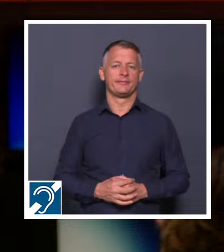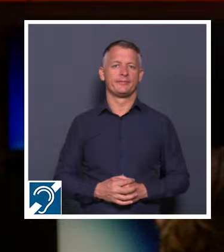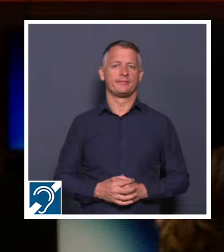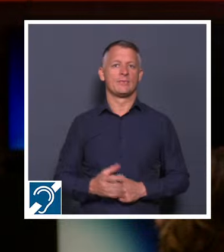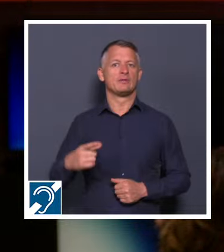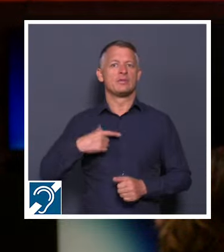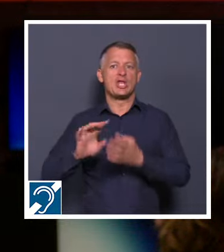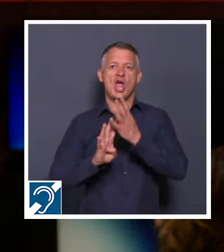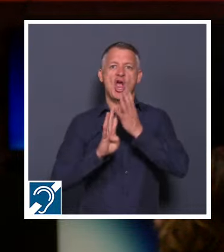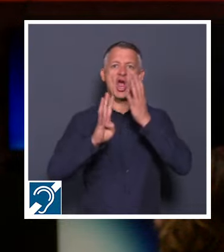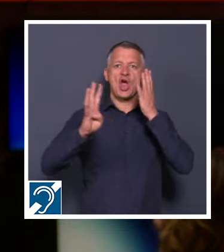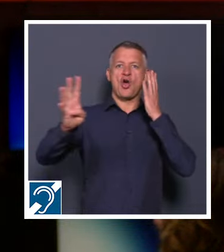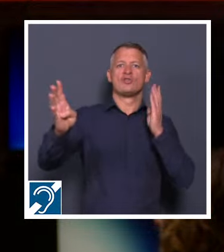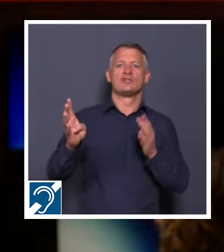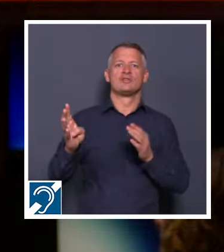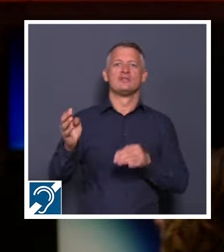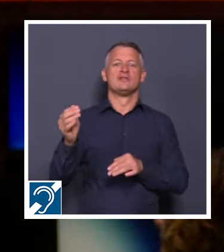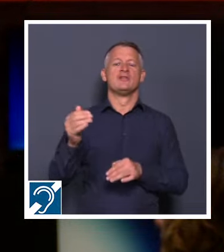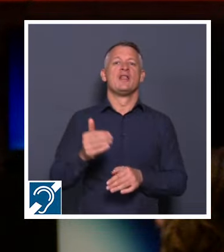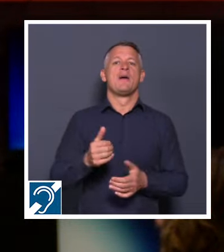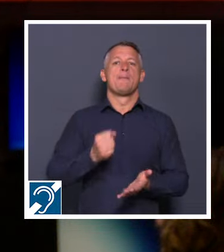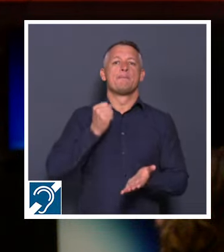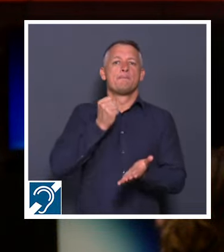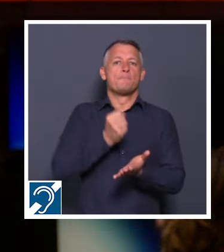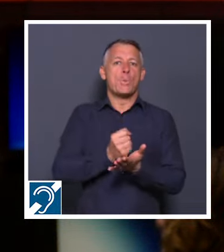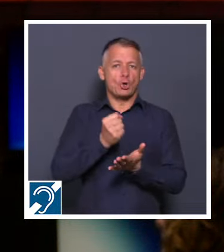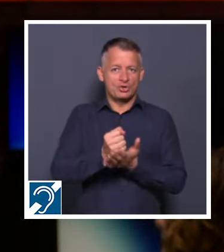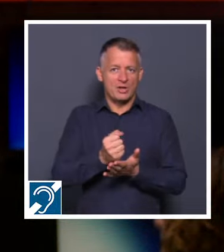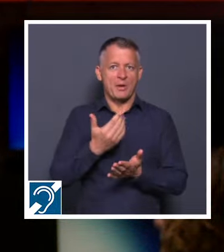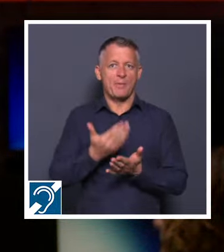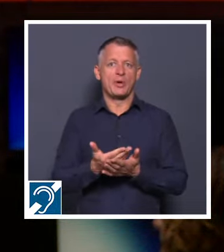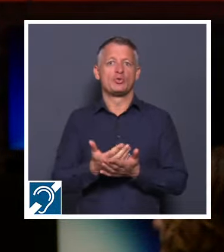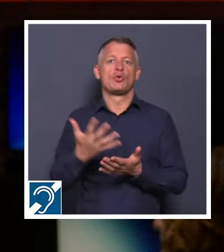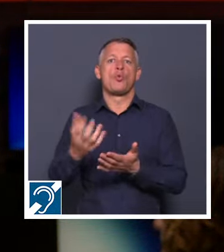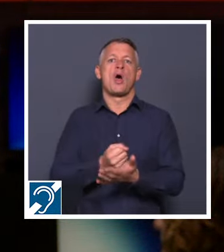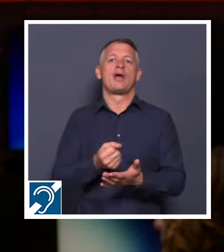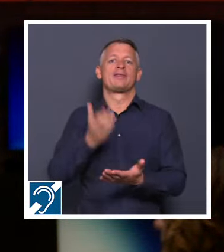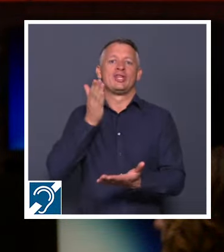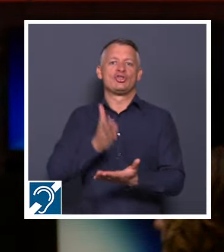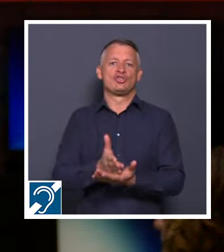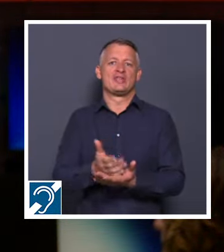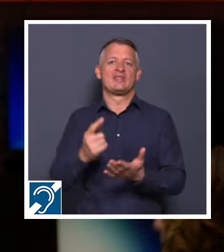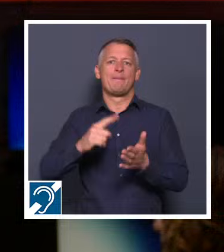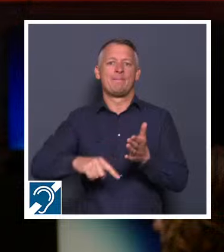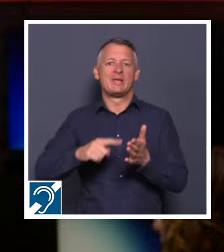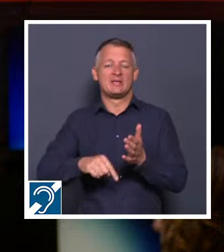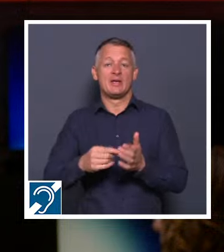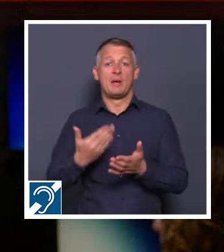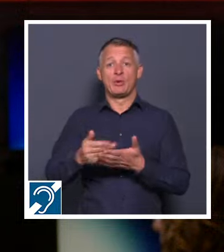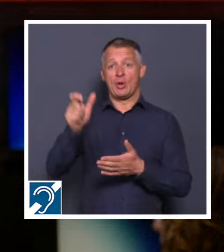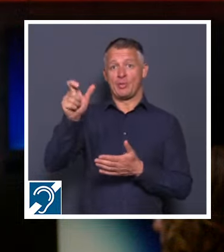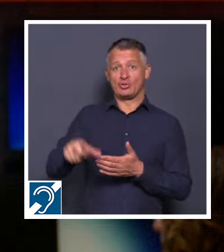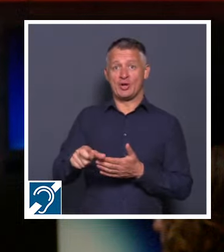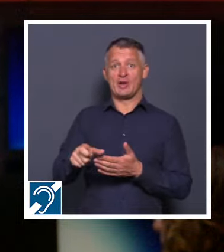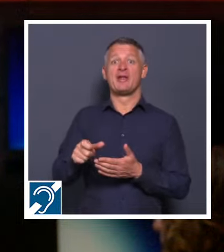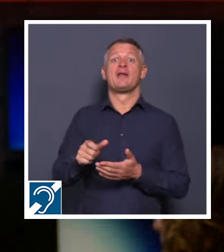Sunt cozi la oficiile poștale pentru ridicarea deciziilor de recalculare a pensiilor și asta pentru că poștașii nu mai reușesc să ducă la adrese toate